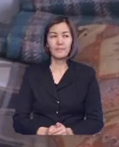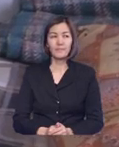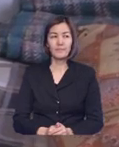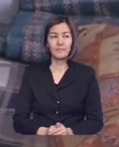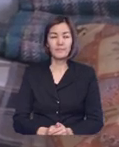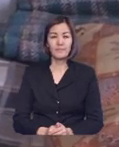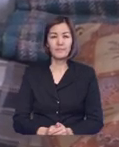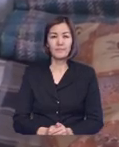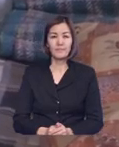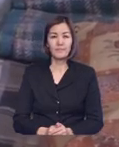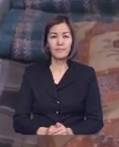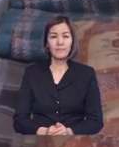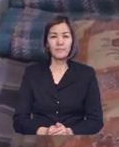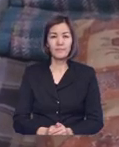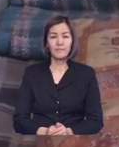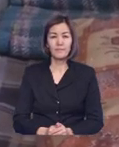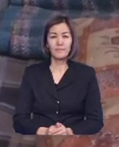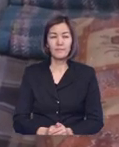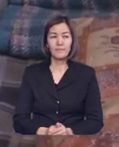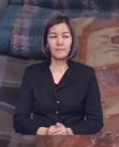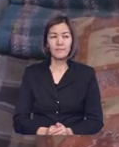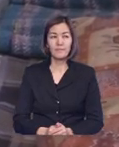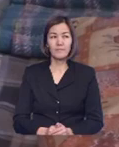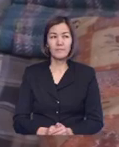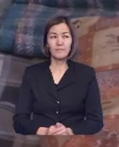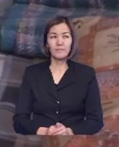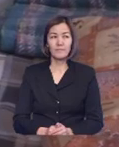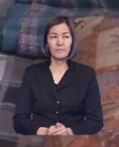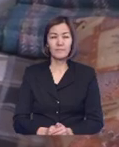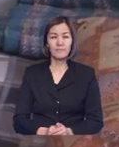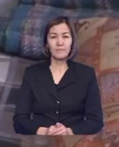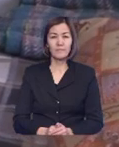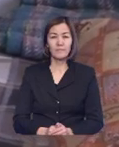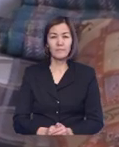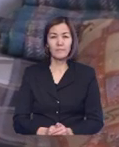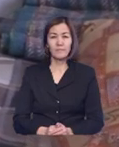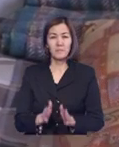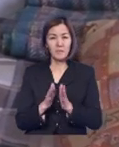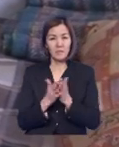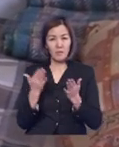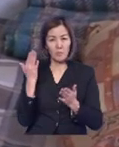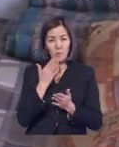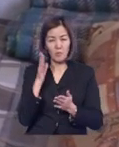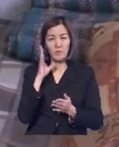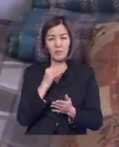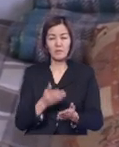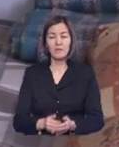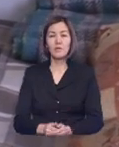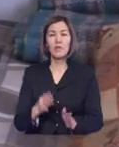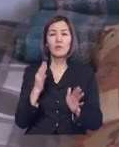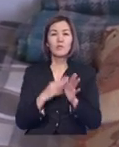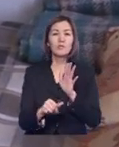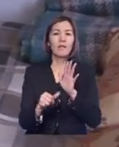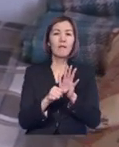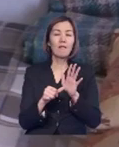сені жөндеді ма? Үйіңе кірдіңіз ба? Кірдіңіз ба? Деді кемпір. 96